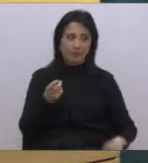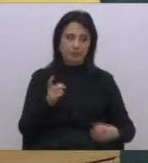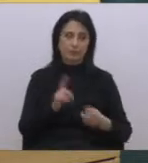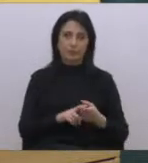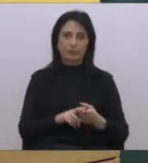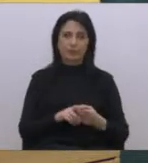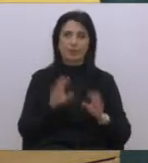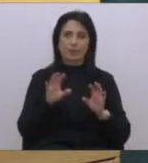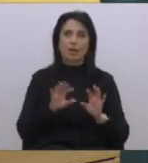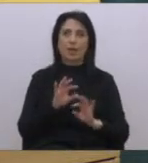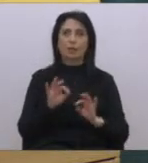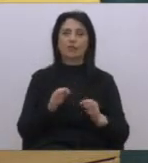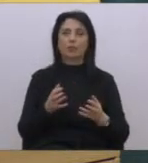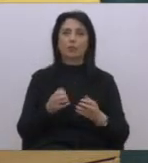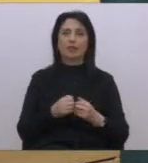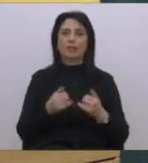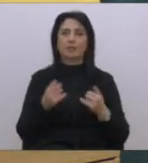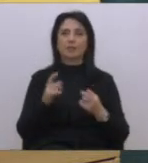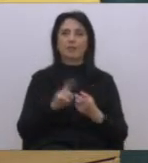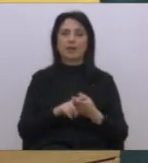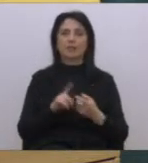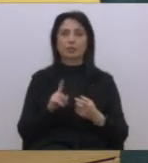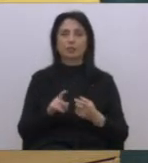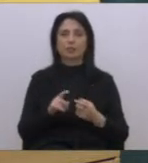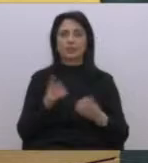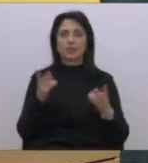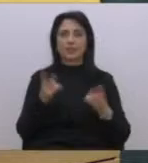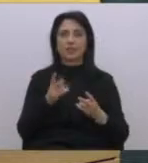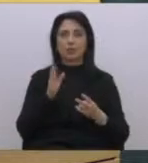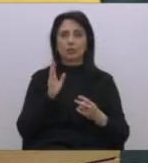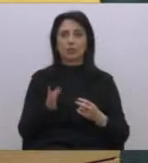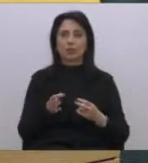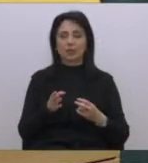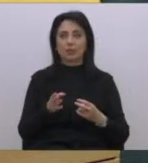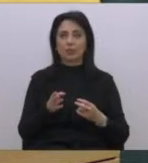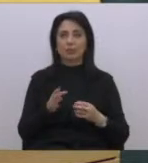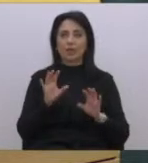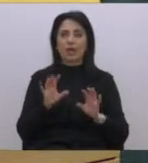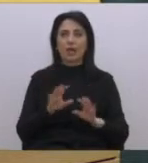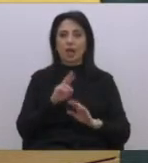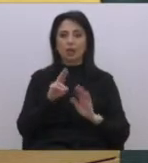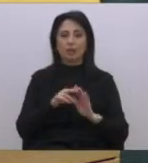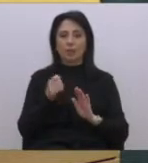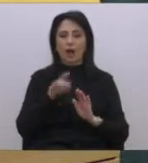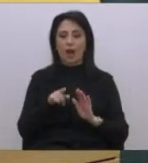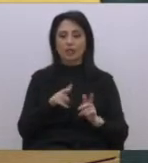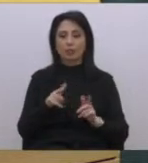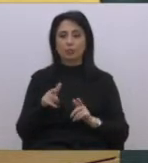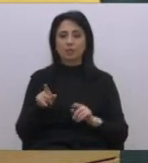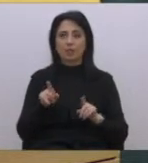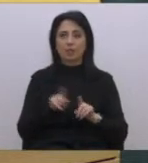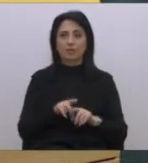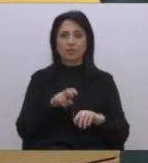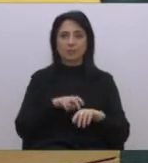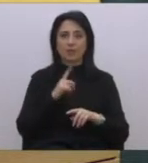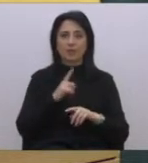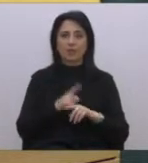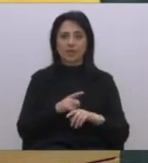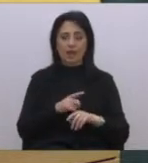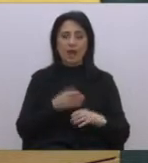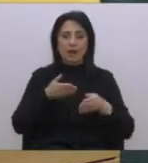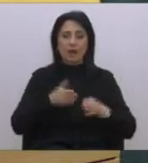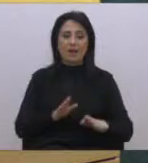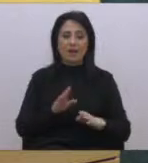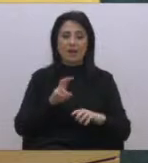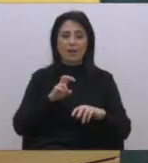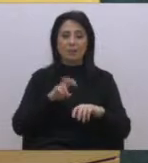nas, ganum proiectis mica pastanda ca și revit, sa ciro ikneba, ganum cum de pari activism om za debase, ectinebis mii anectinebis